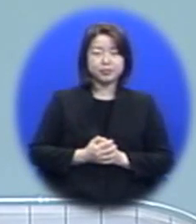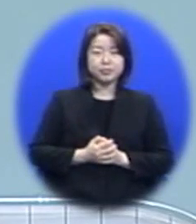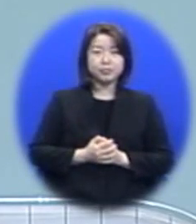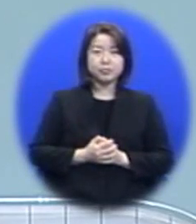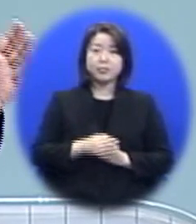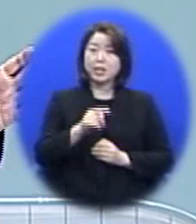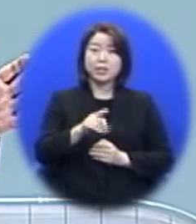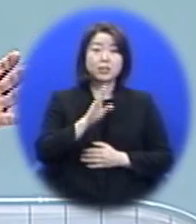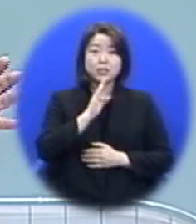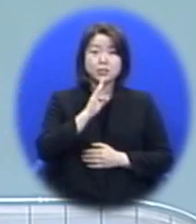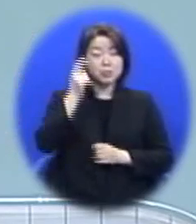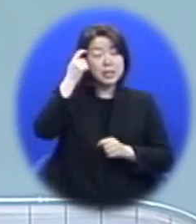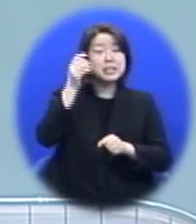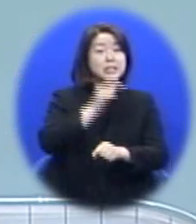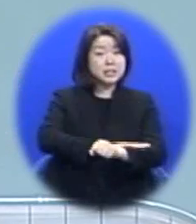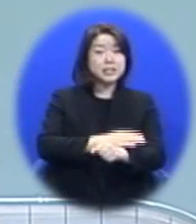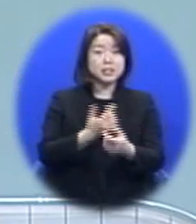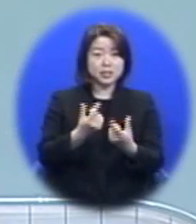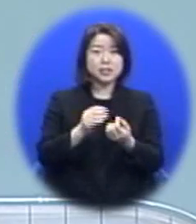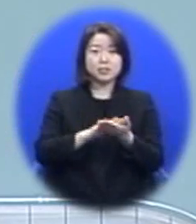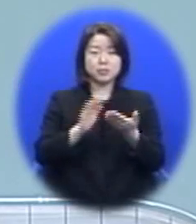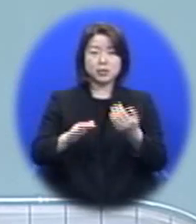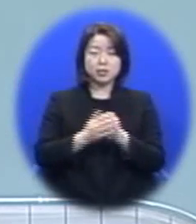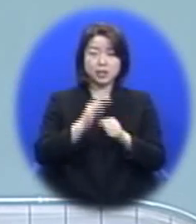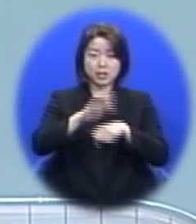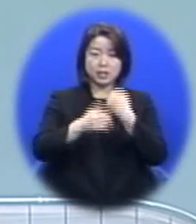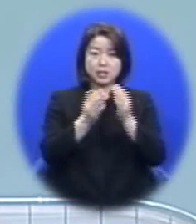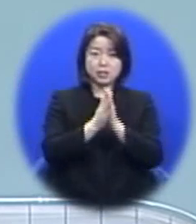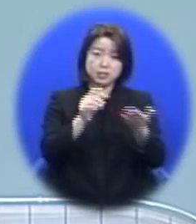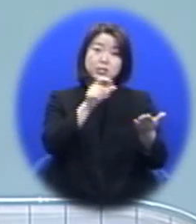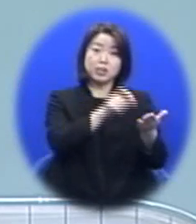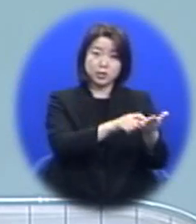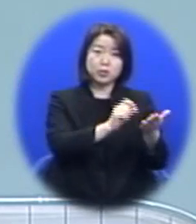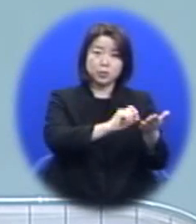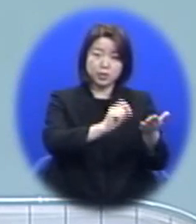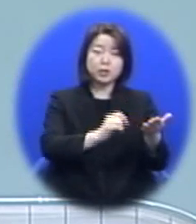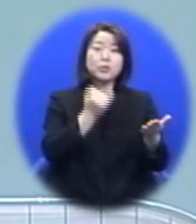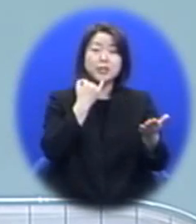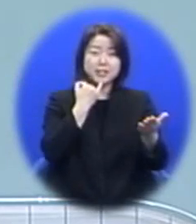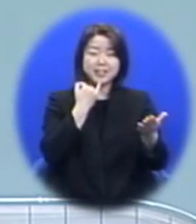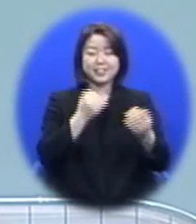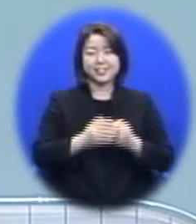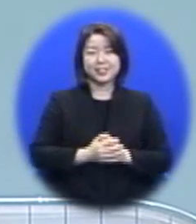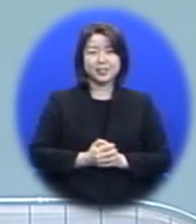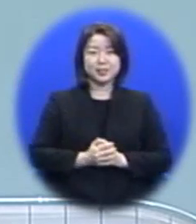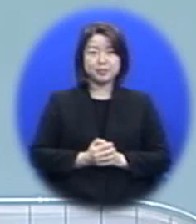이건 정말 지혜입니다. 거의 성경에 기록해도 될 만한 말씀이에요.